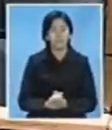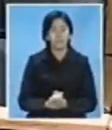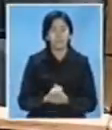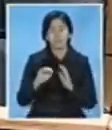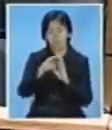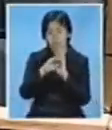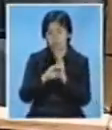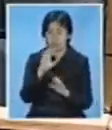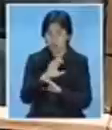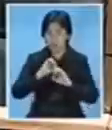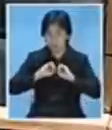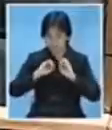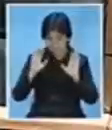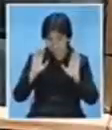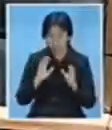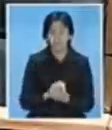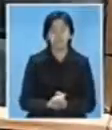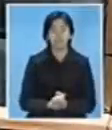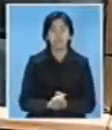ข้อบังคับก็เขียนชัดเจนครับท่านประธานครับว่า